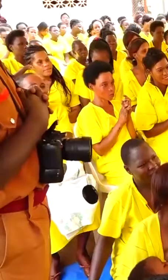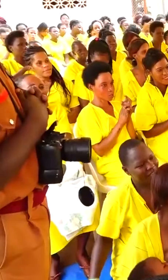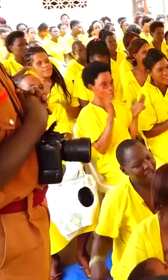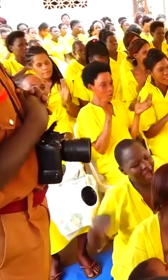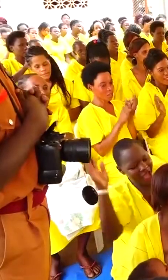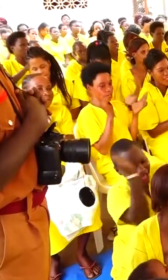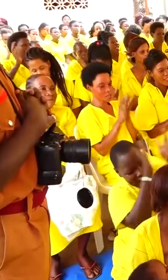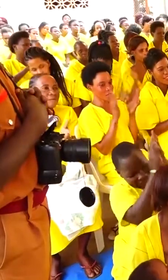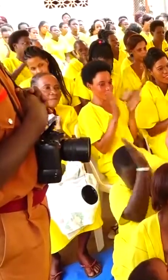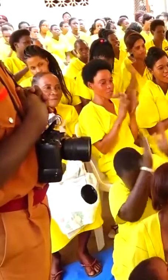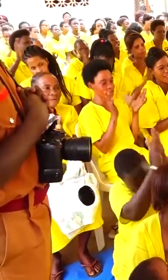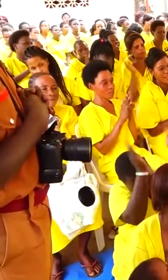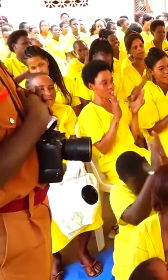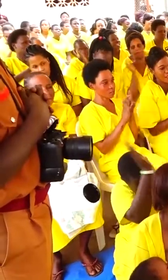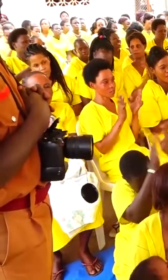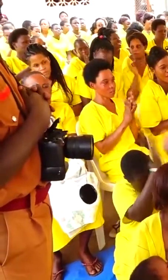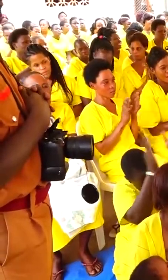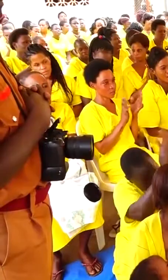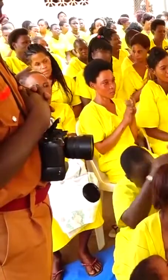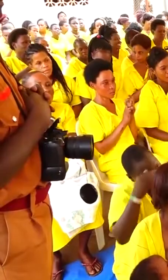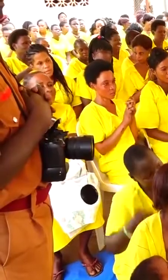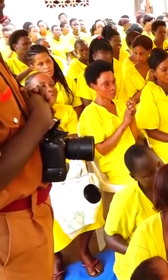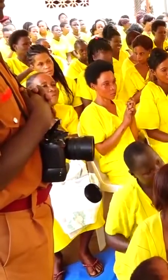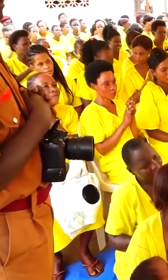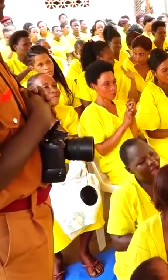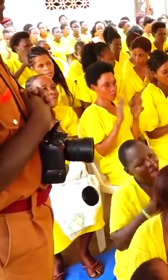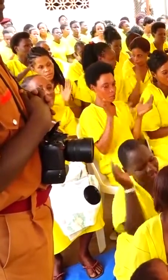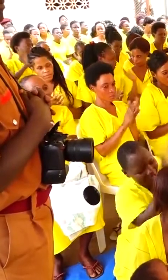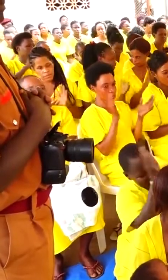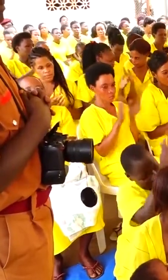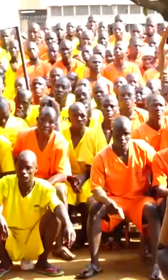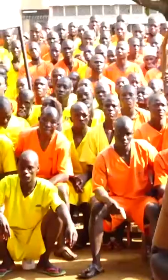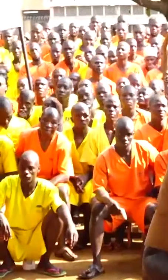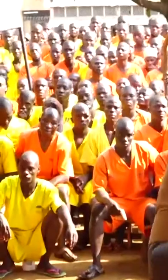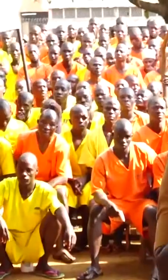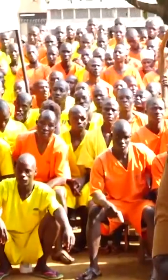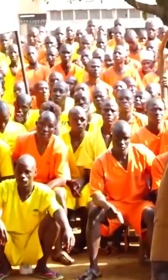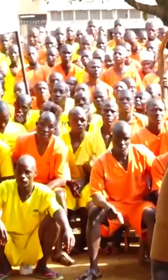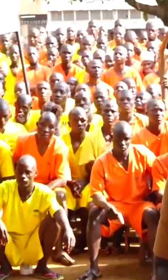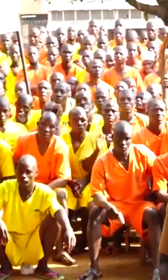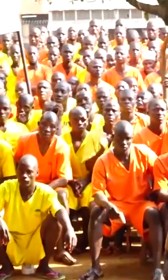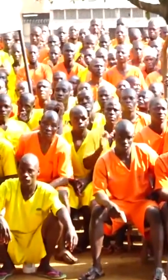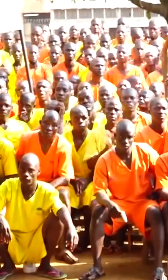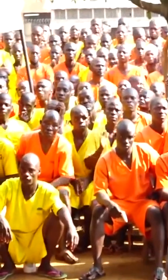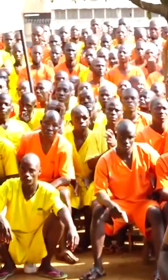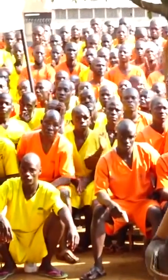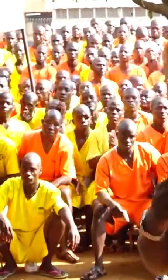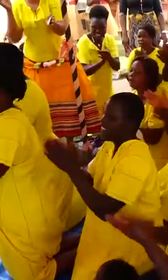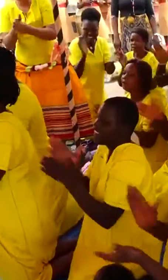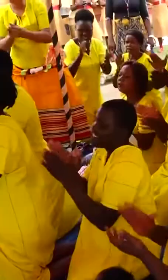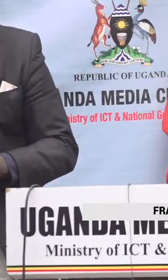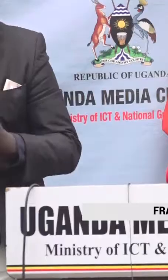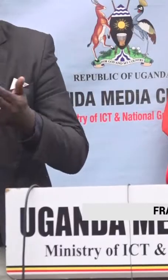kati guliyo mu 13 nga tebakyakkirizza okuteekayo omuntu mulala yenna era nti abasibe abalala bonna abazza emisango baakutwalibwa makomera